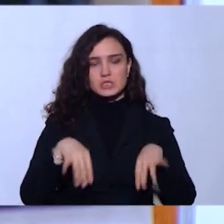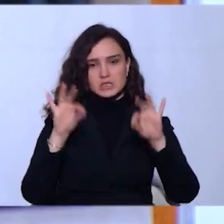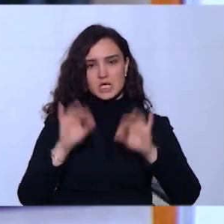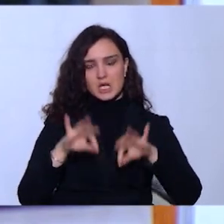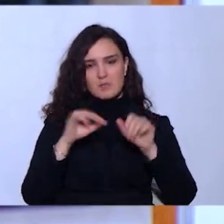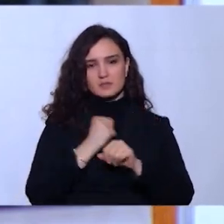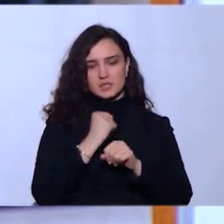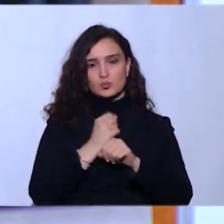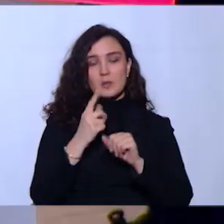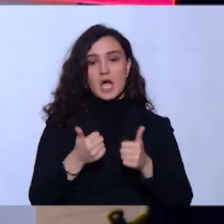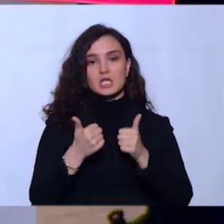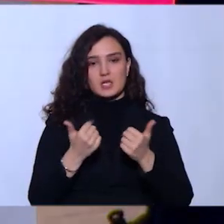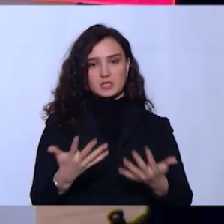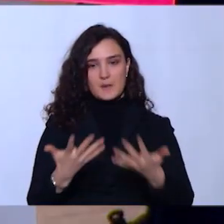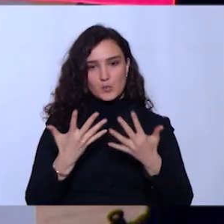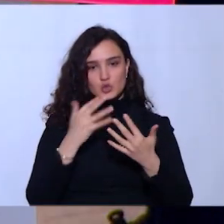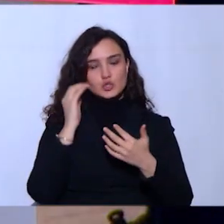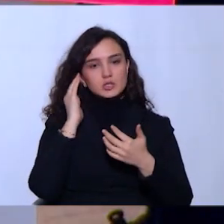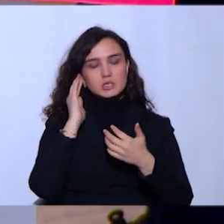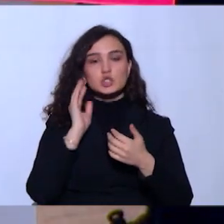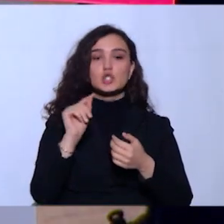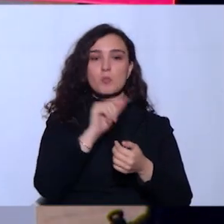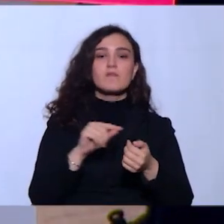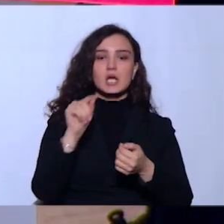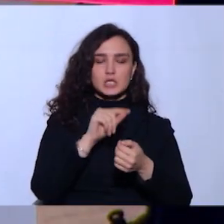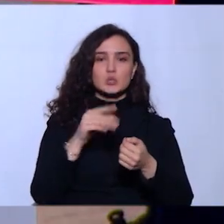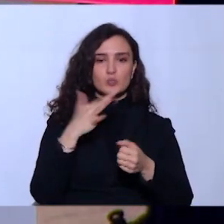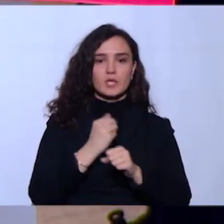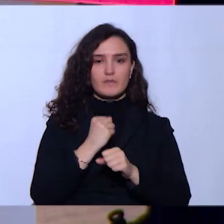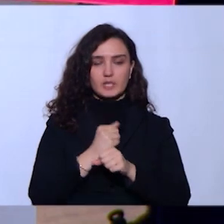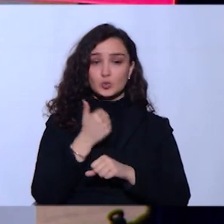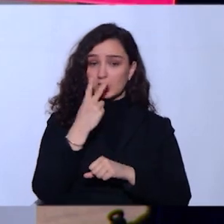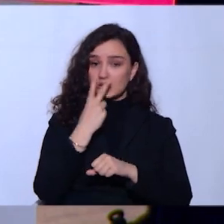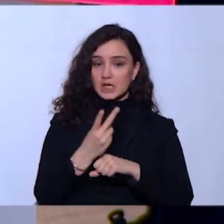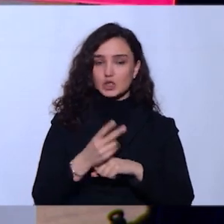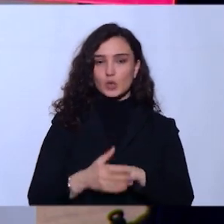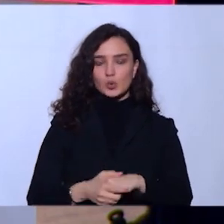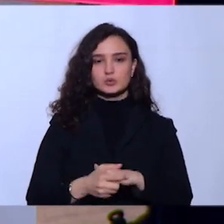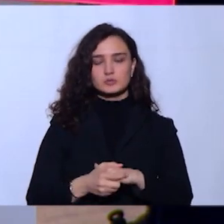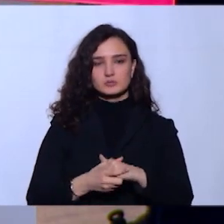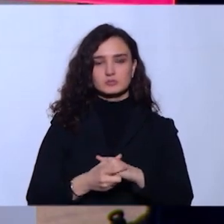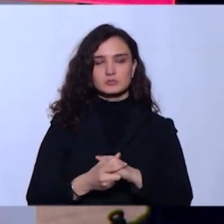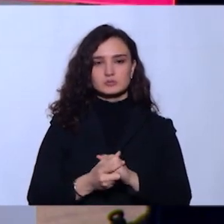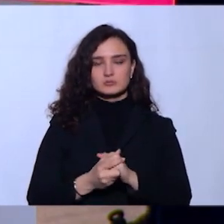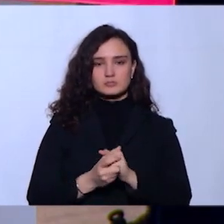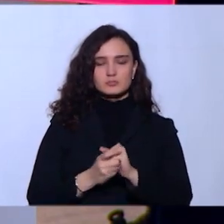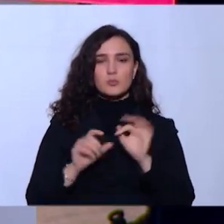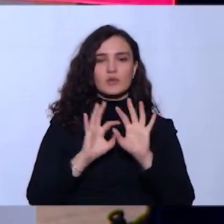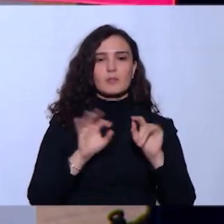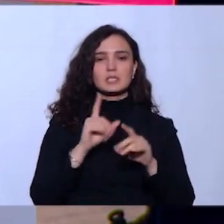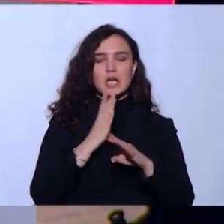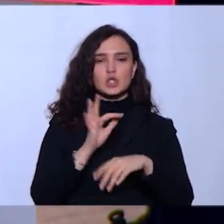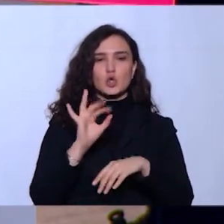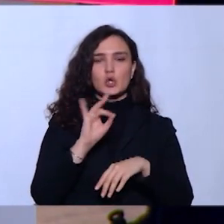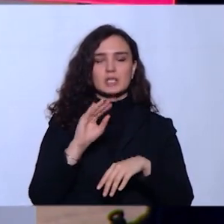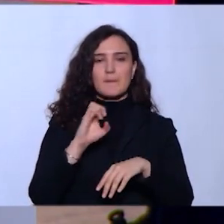მე რომ კარგად გამოჩნდეს. აი შემოხაზე კვერცხი, კარგად რო დაინახოთ და გიყვებით რა არის ორნამენტი